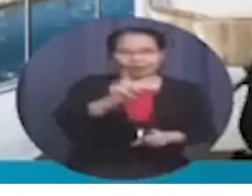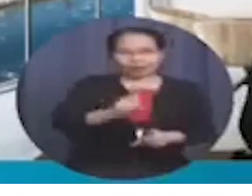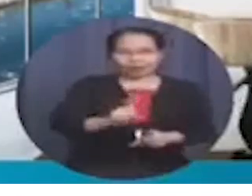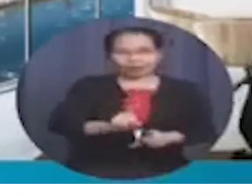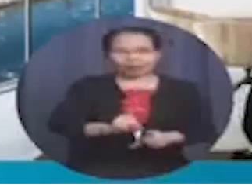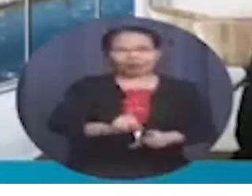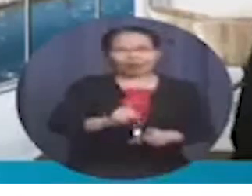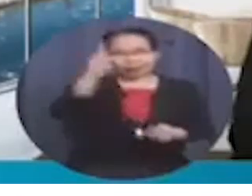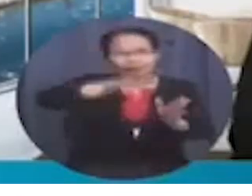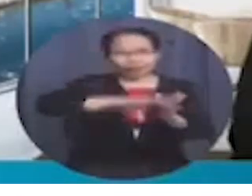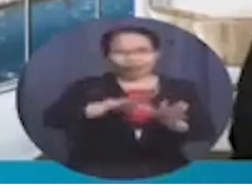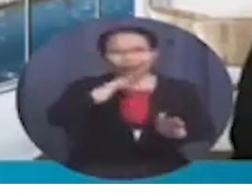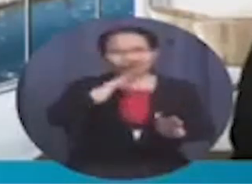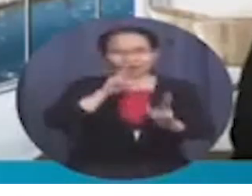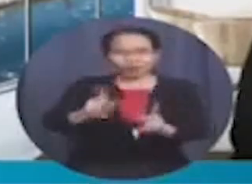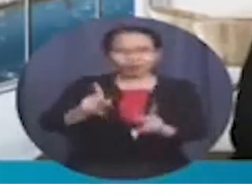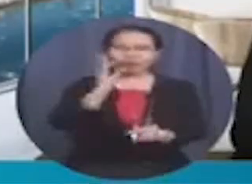ng nanay mo, nilalagay mo bulaklak.